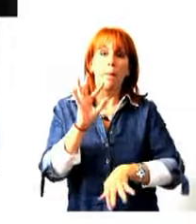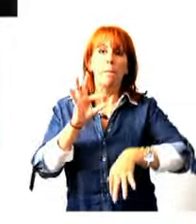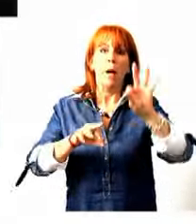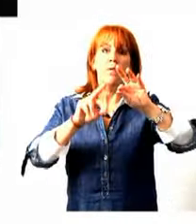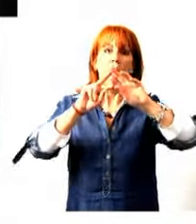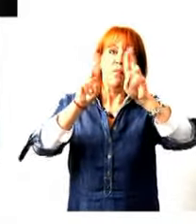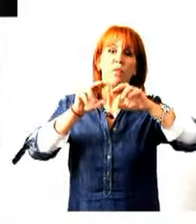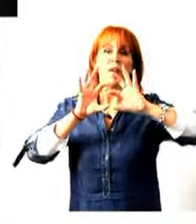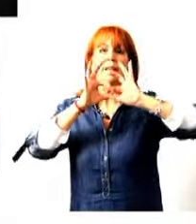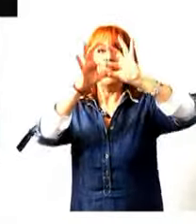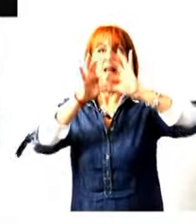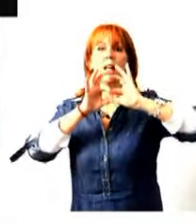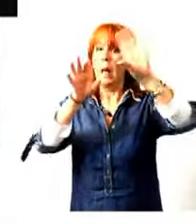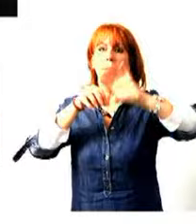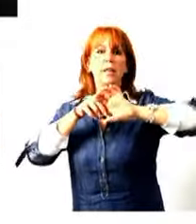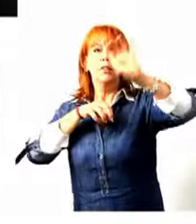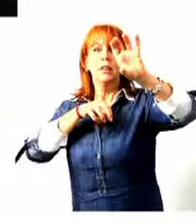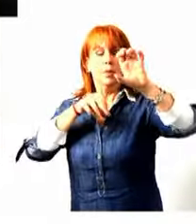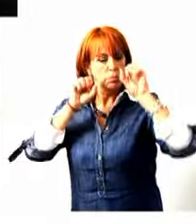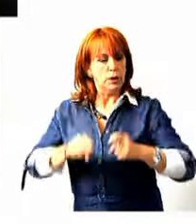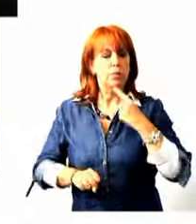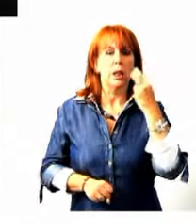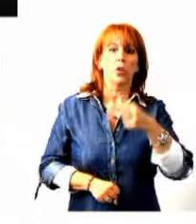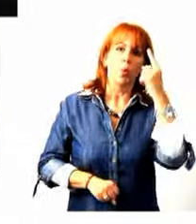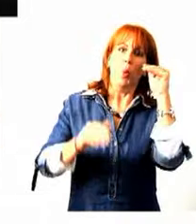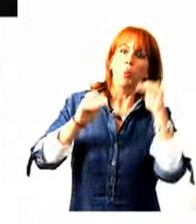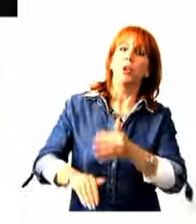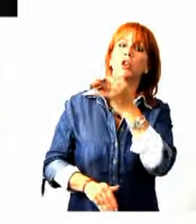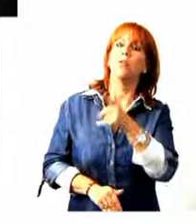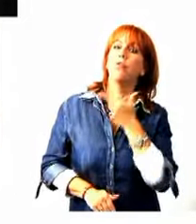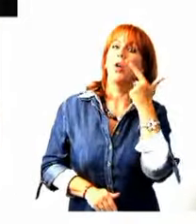fédérer plutôt que diviser, tout en sachant dire non pour protéger la dignité